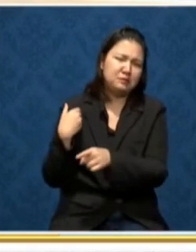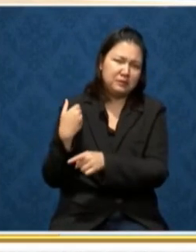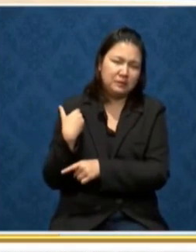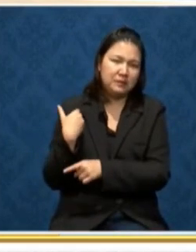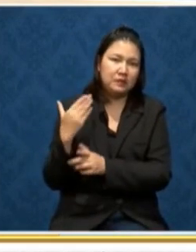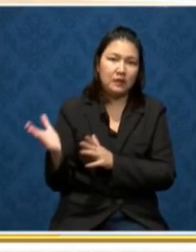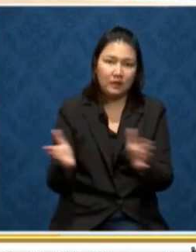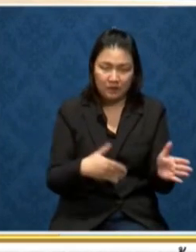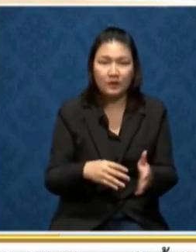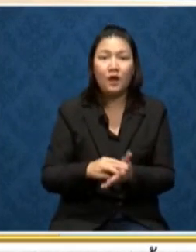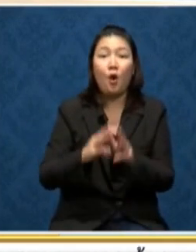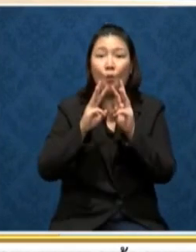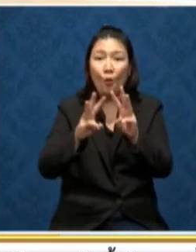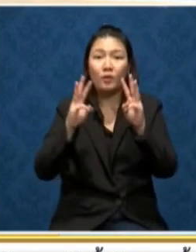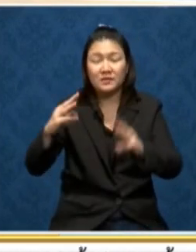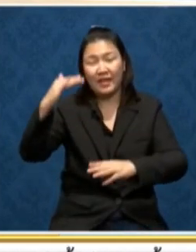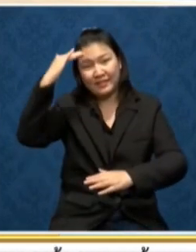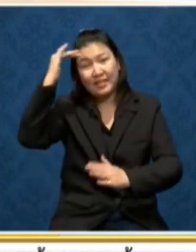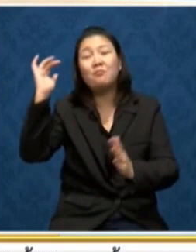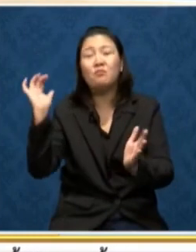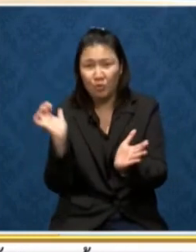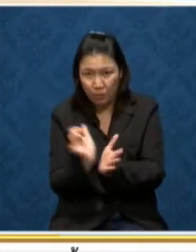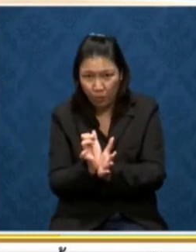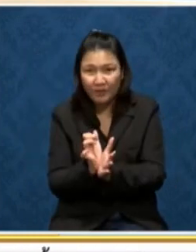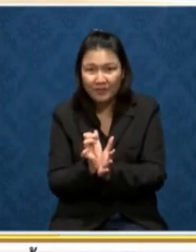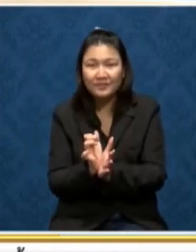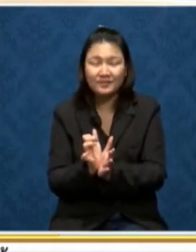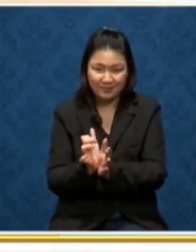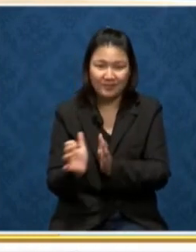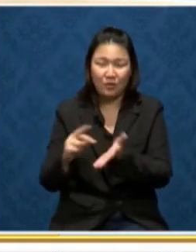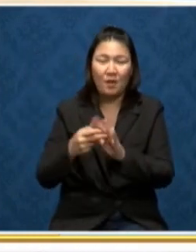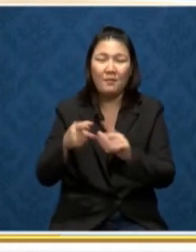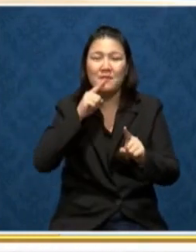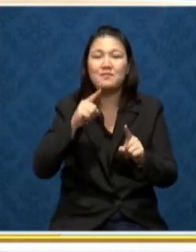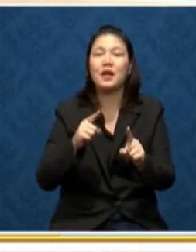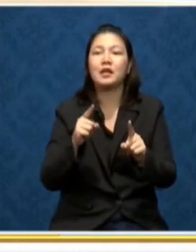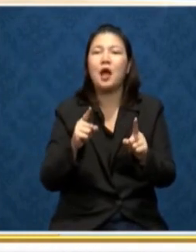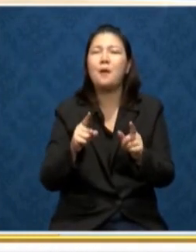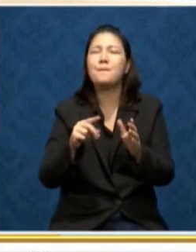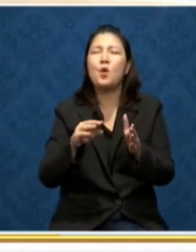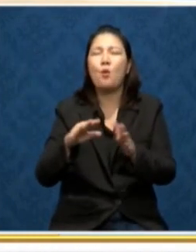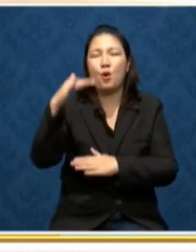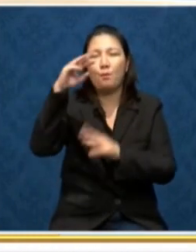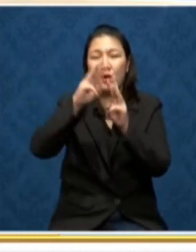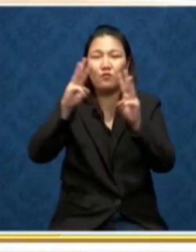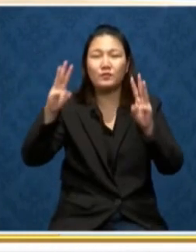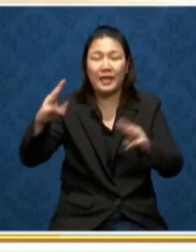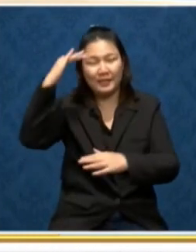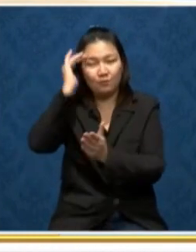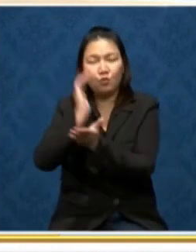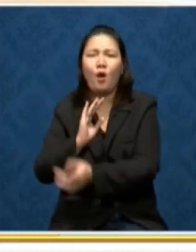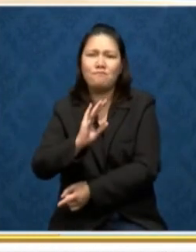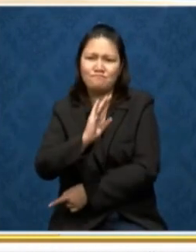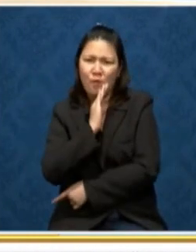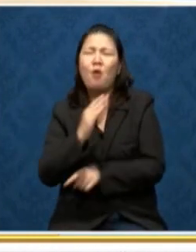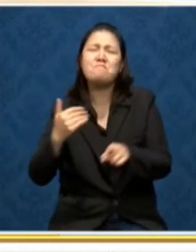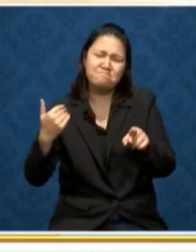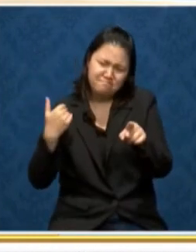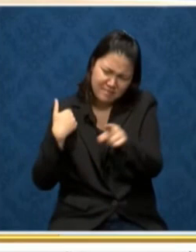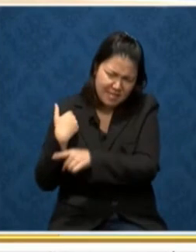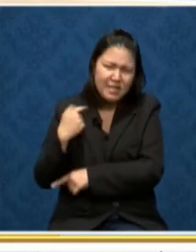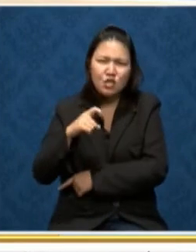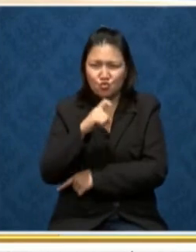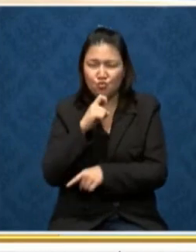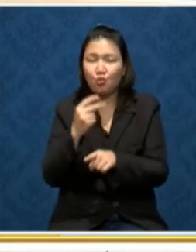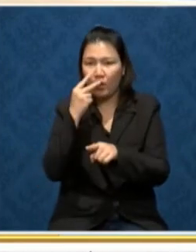beur เอง ก็ยังถูกมจชาชีพปร้มเทธเพื่ใช้เป็เคื่มอหลอกผู้เซียหายอีกทีซึ่หลอกให้โอนเงินโดยล้าย